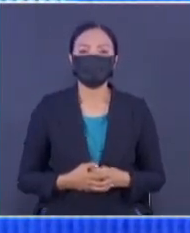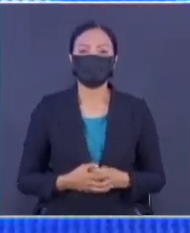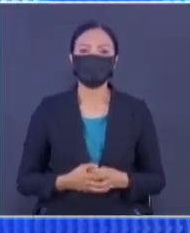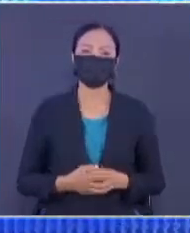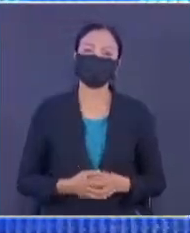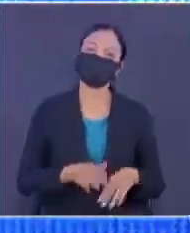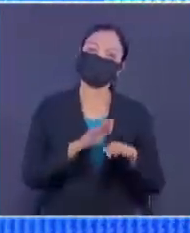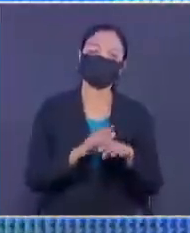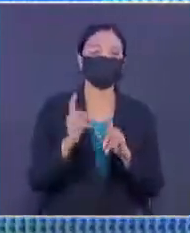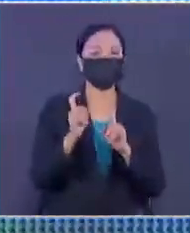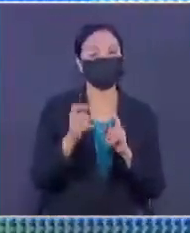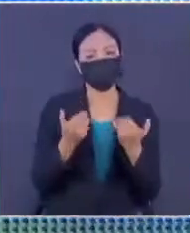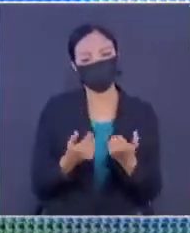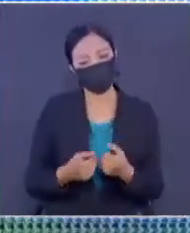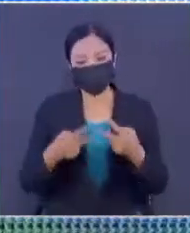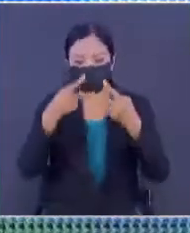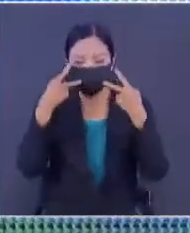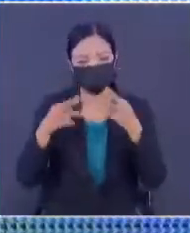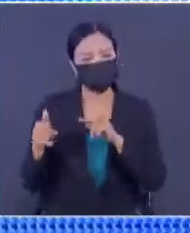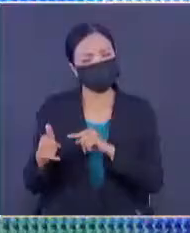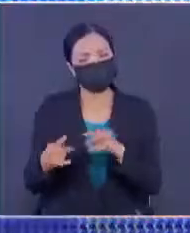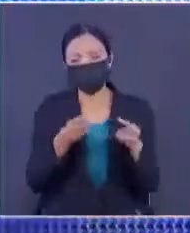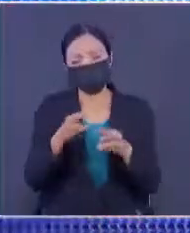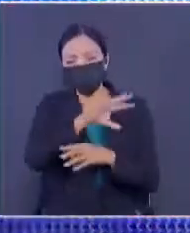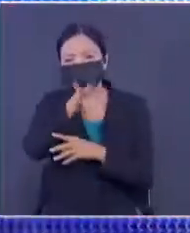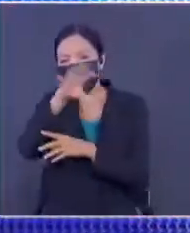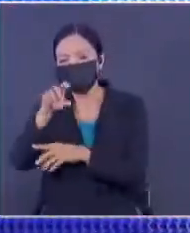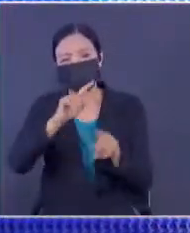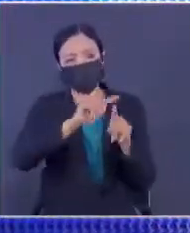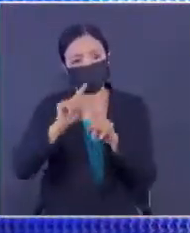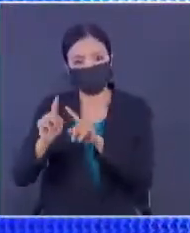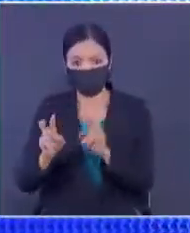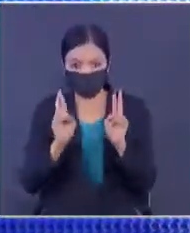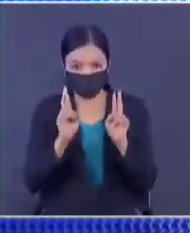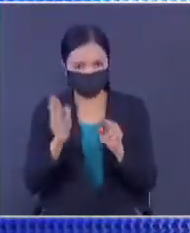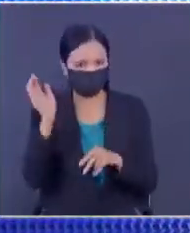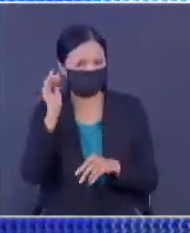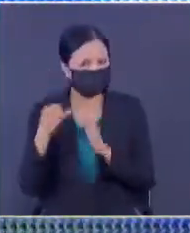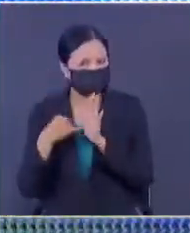เตือนภัยกันนะคะคุณผู้ชมช่วงนี้มิจฉาชีพมาหลากหลายรูปแบบจริงๆค่ะยังไงก็ต้องระมัดระวังกันด้วยอย่าหลงเชื่อง่ายๆนะคะ